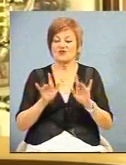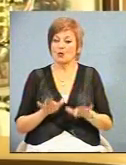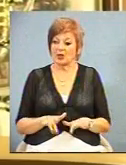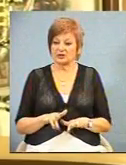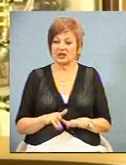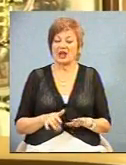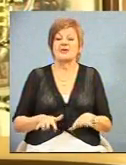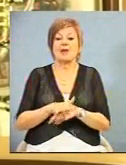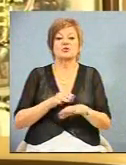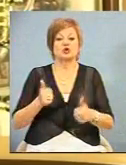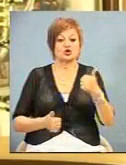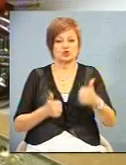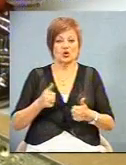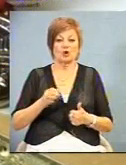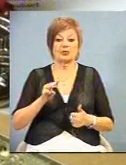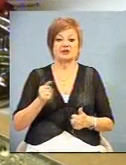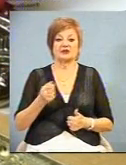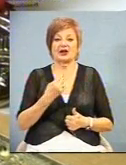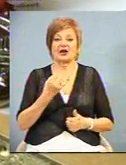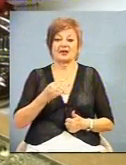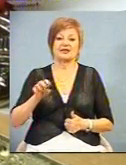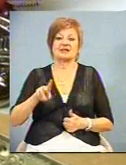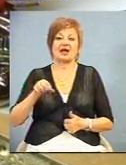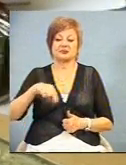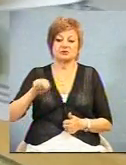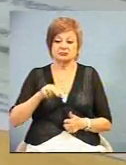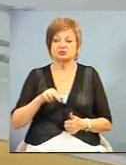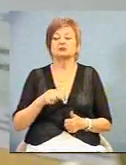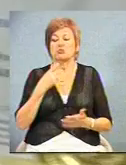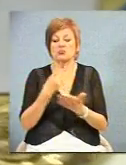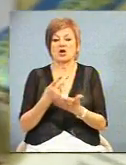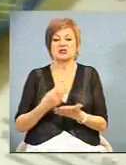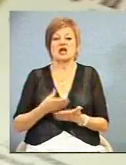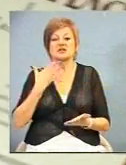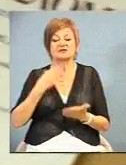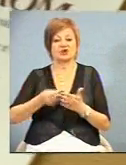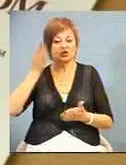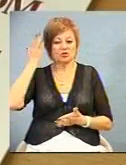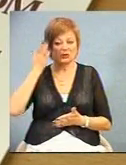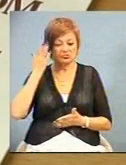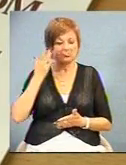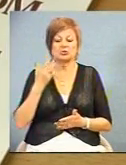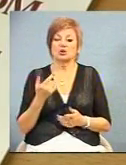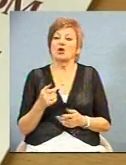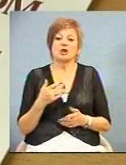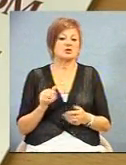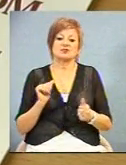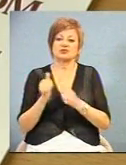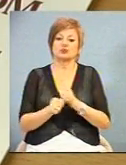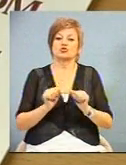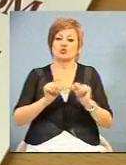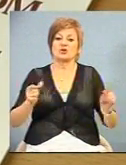На міжнародних змаганнях у Таїланді продемонстрував теоретичні та практичні знання, котрі виходять далеко за межі шкільної